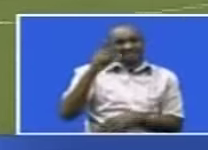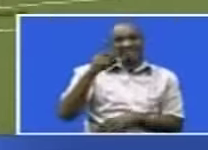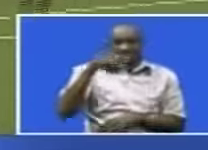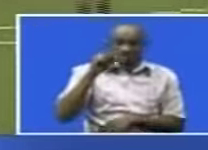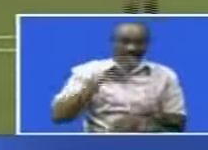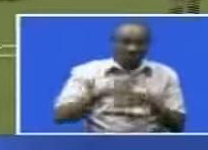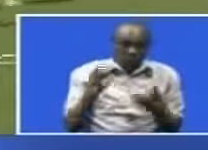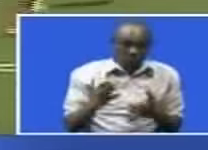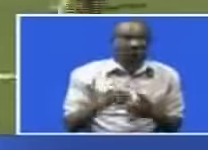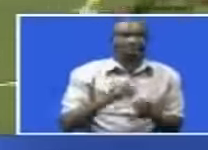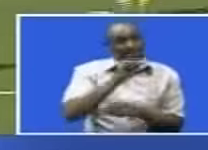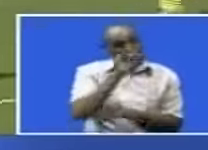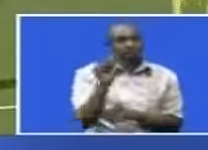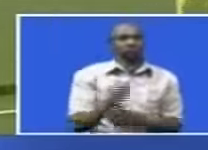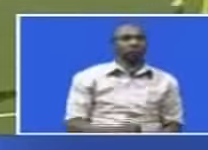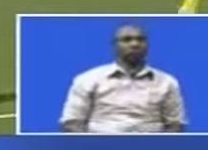ikabu.